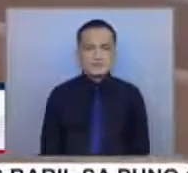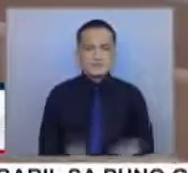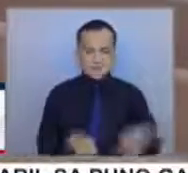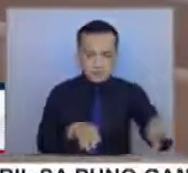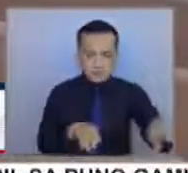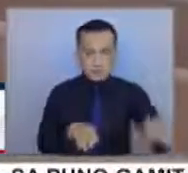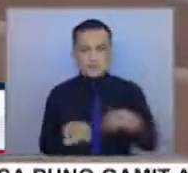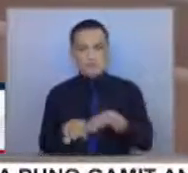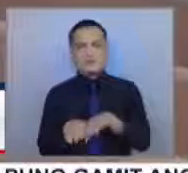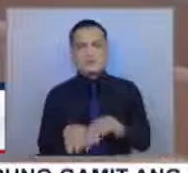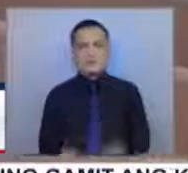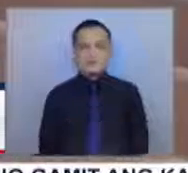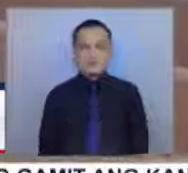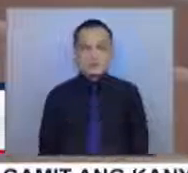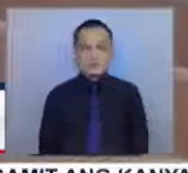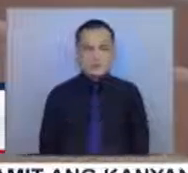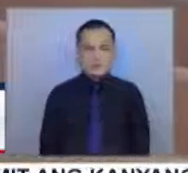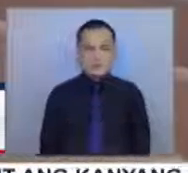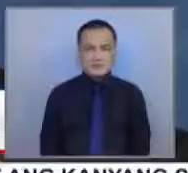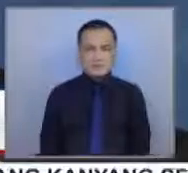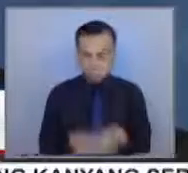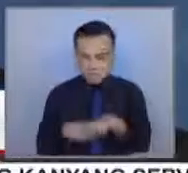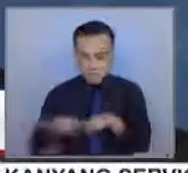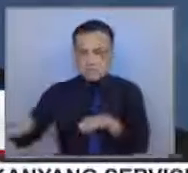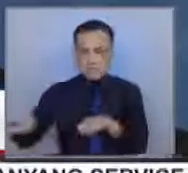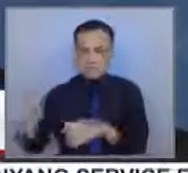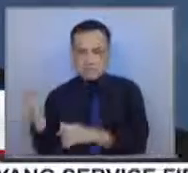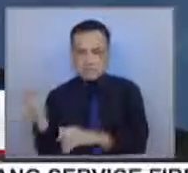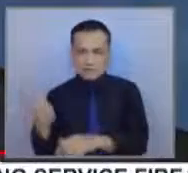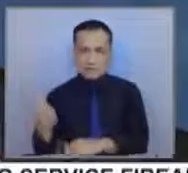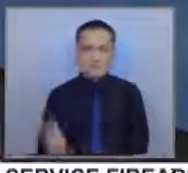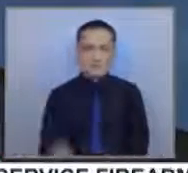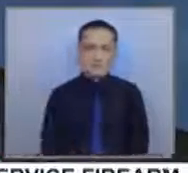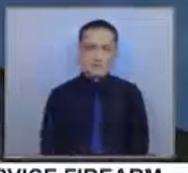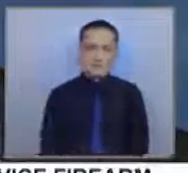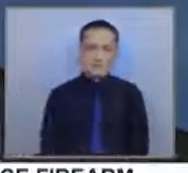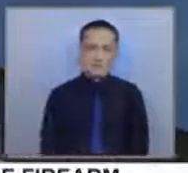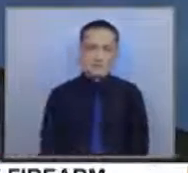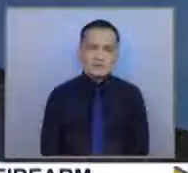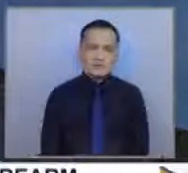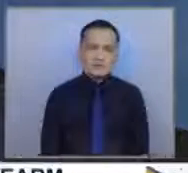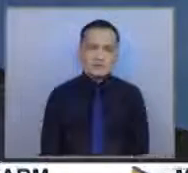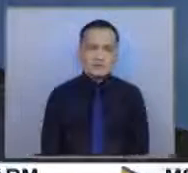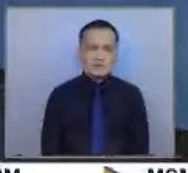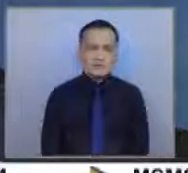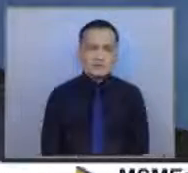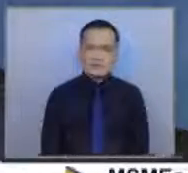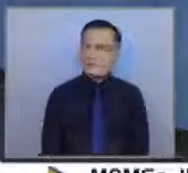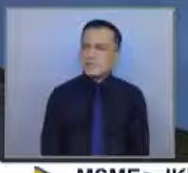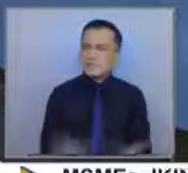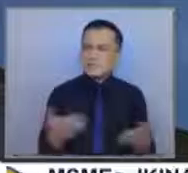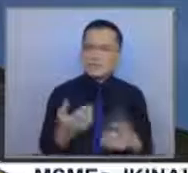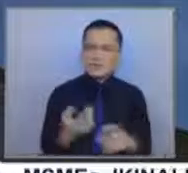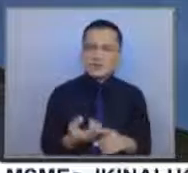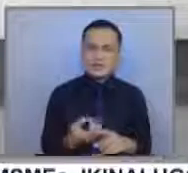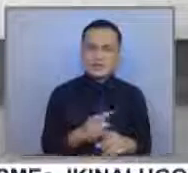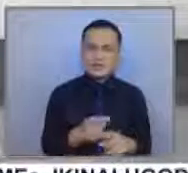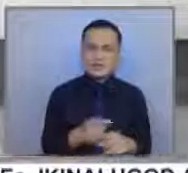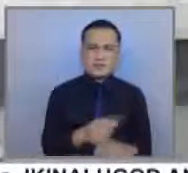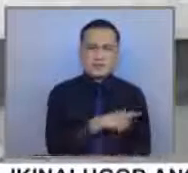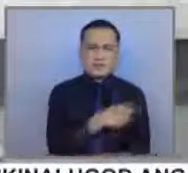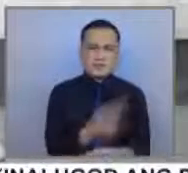ka. Strike ka. Ayun, dito po uli. So, saan nang gagaling yung buwelo niya, sir? Dito po. Dito sa